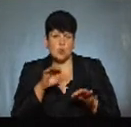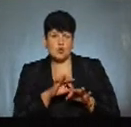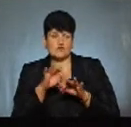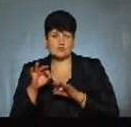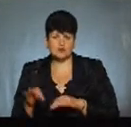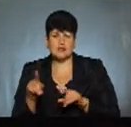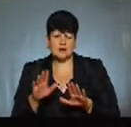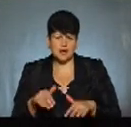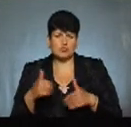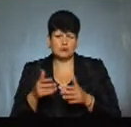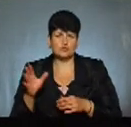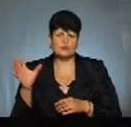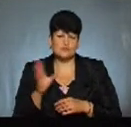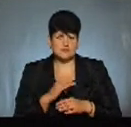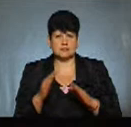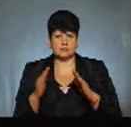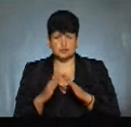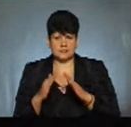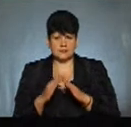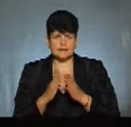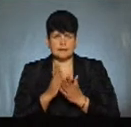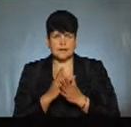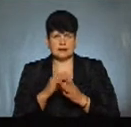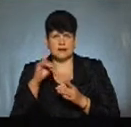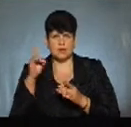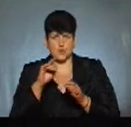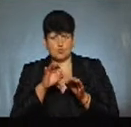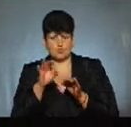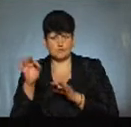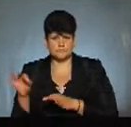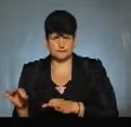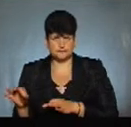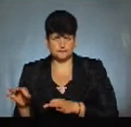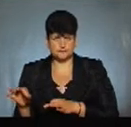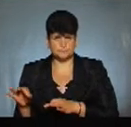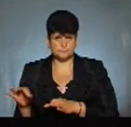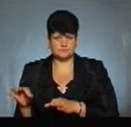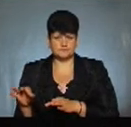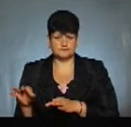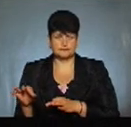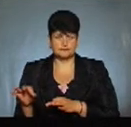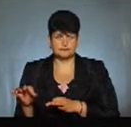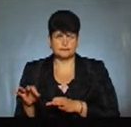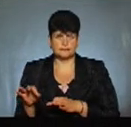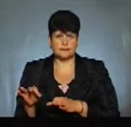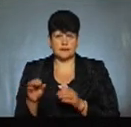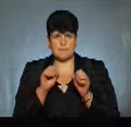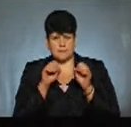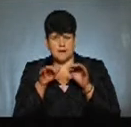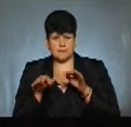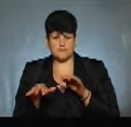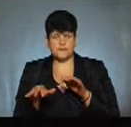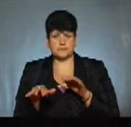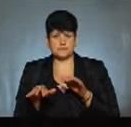рекомендується все-таки всі будівлі обладнувати таким пристроєм, який би відводив розряд грому і перепускав його в